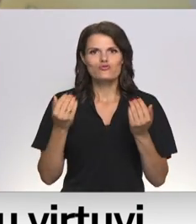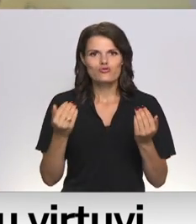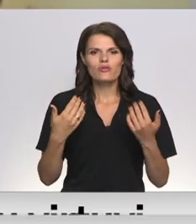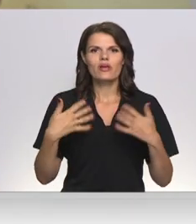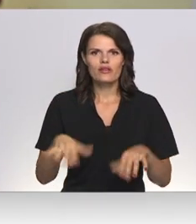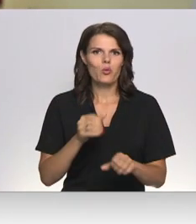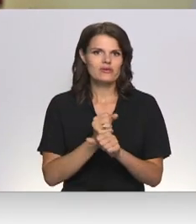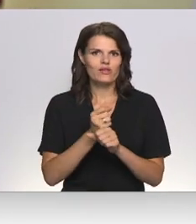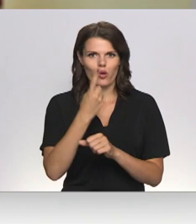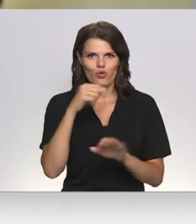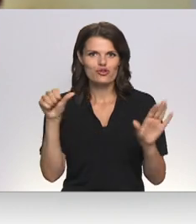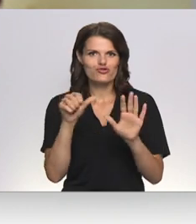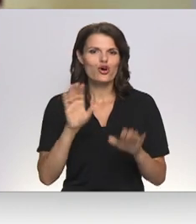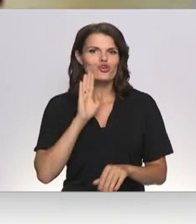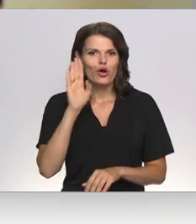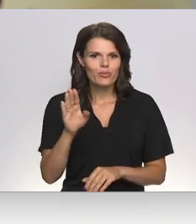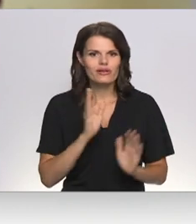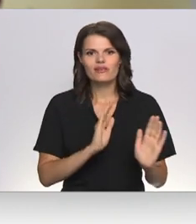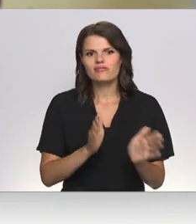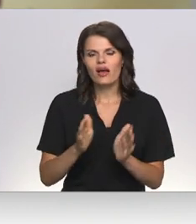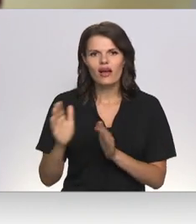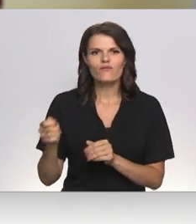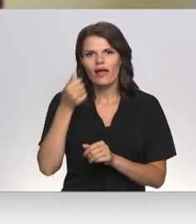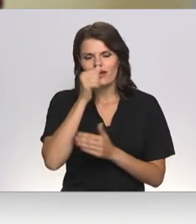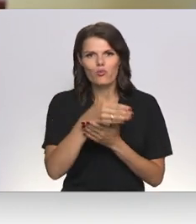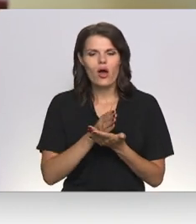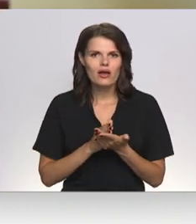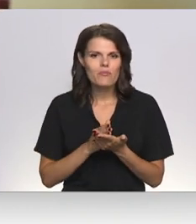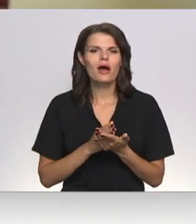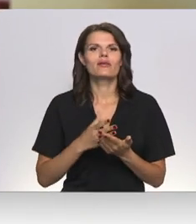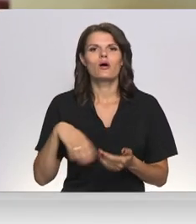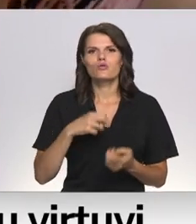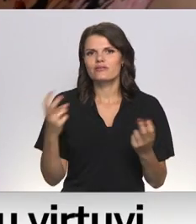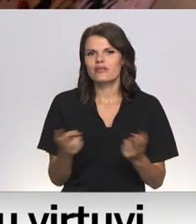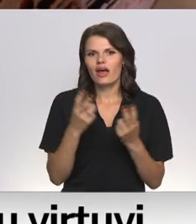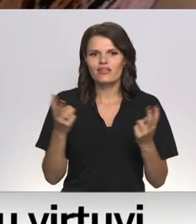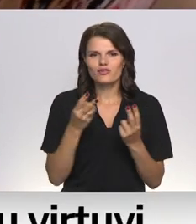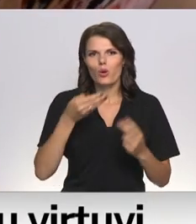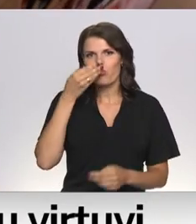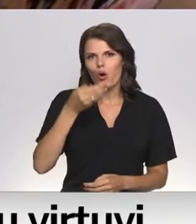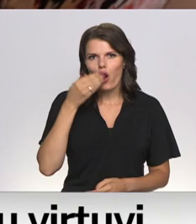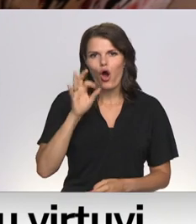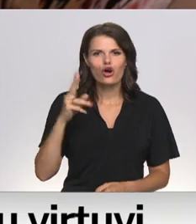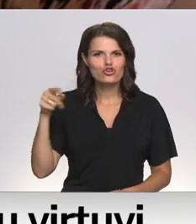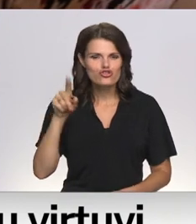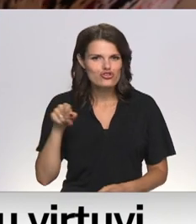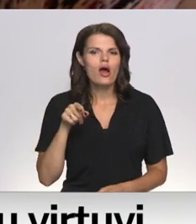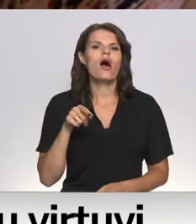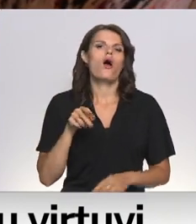Šodien jau strādājam no 6 rītā. Sagatavojām ķiploku maizītes, mūsu tradicionālo boršču, kartupeļus ar gaļu.